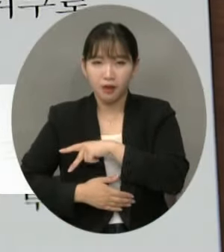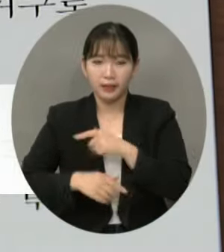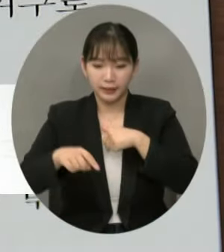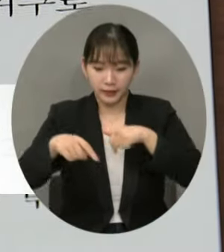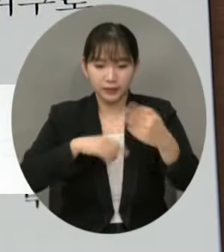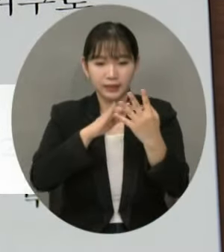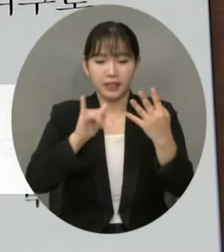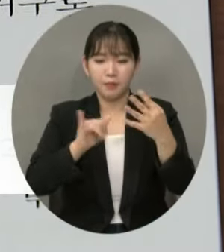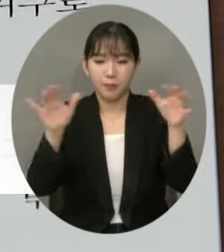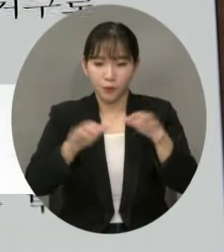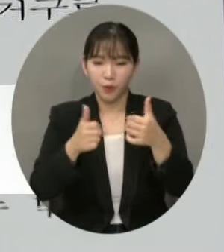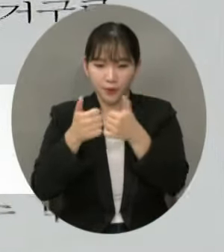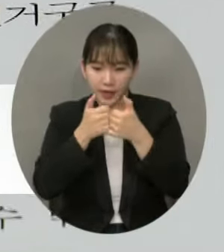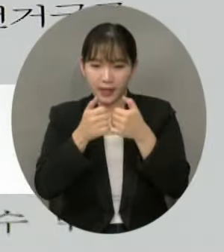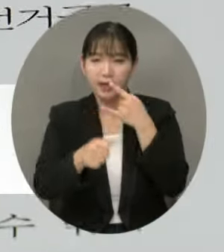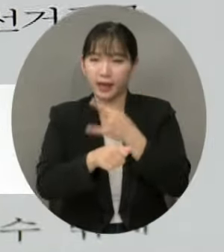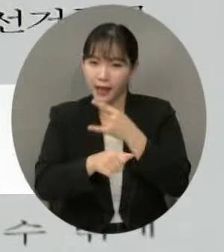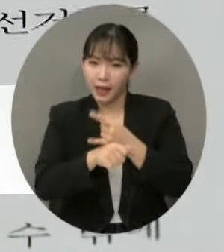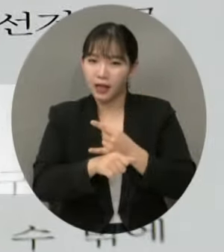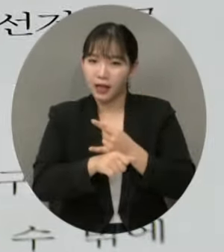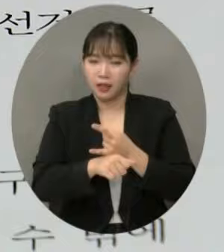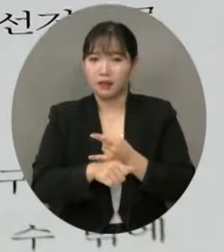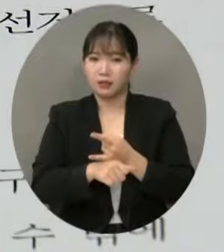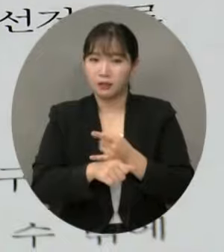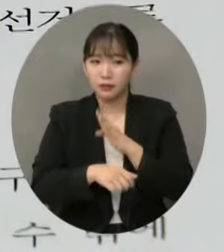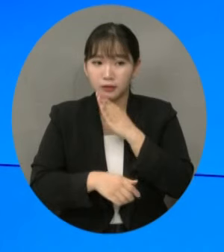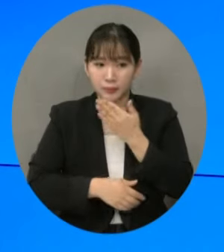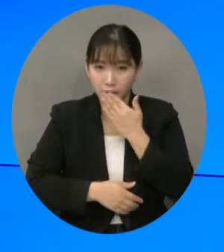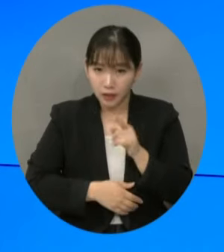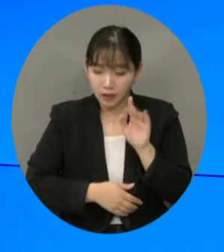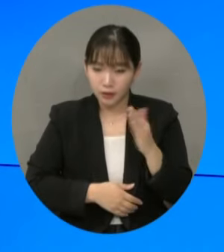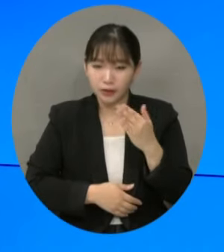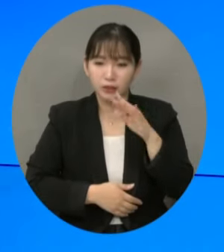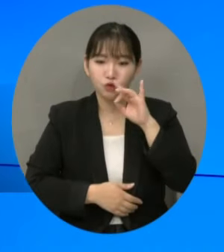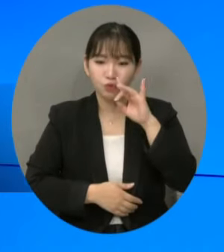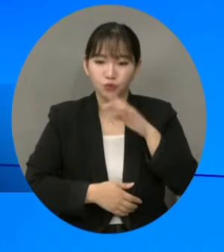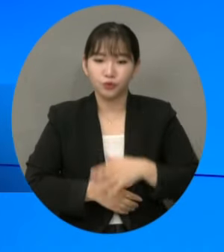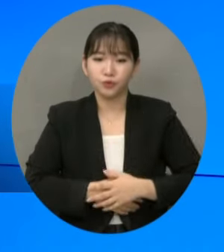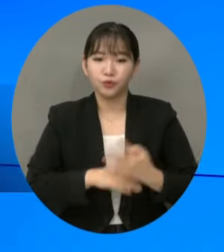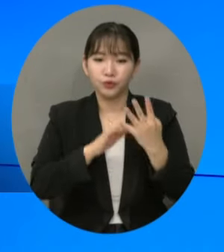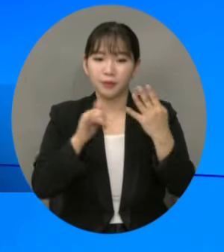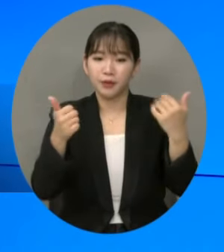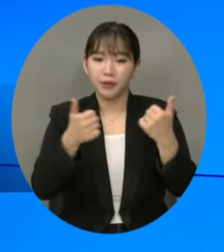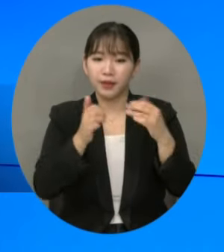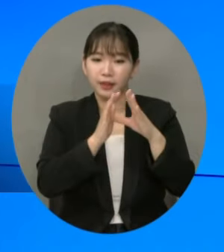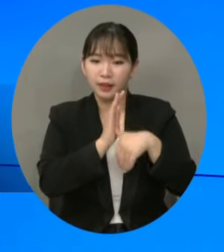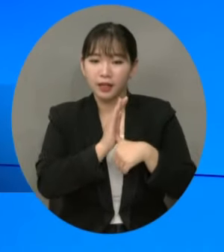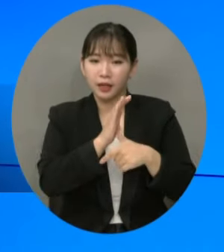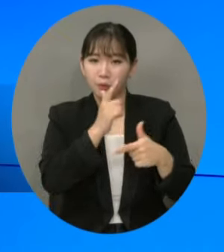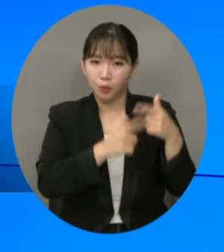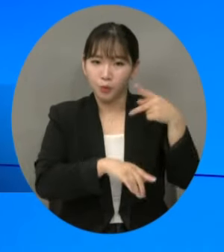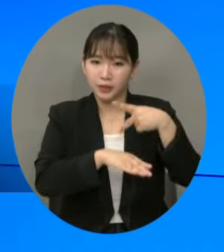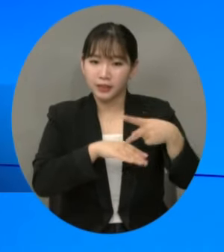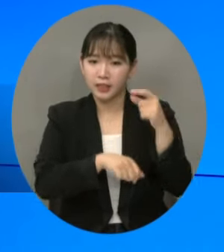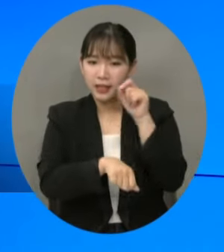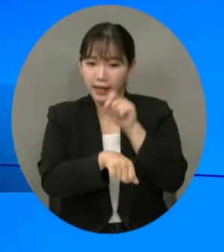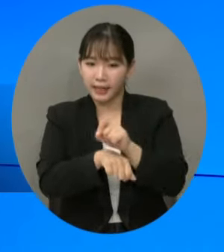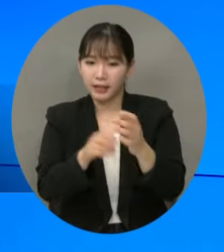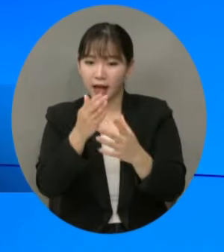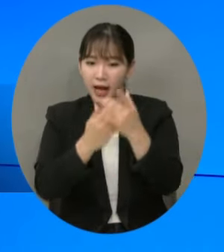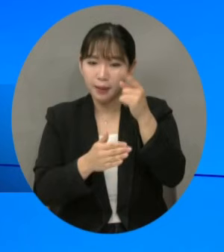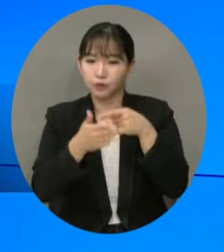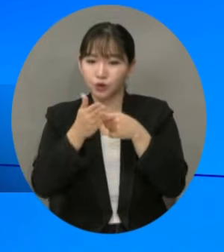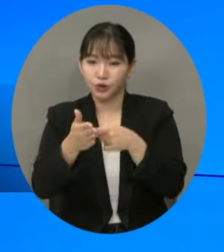정치권 4자 회담을 제안해 성사 여부가 주목받고 있습니다. 4자 협의체에서는 목포신안 행정